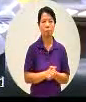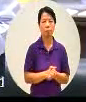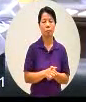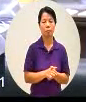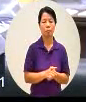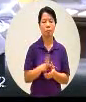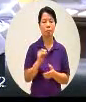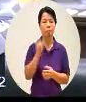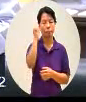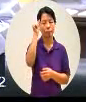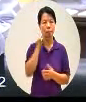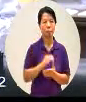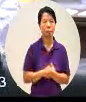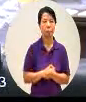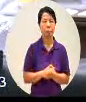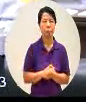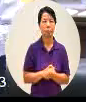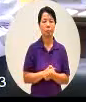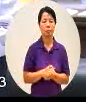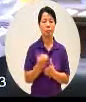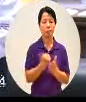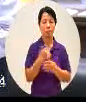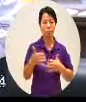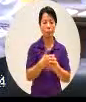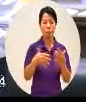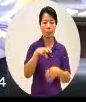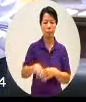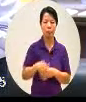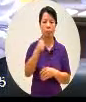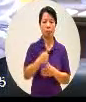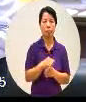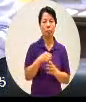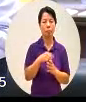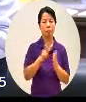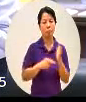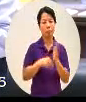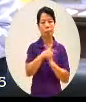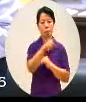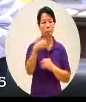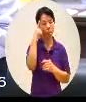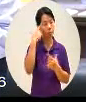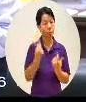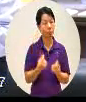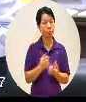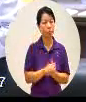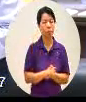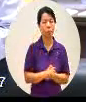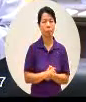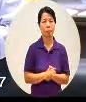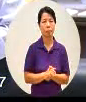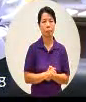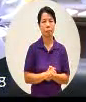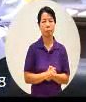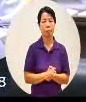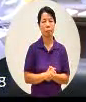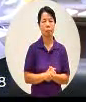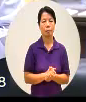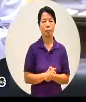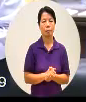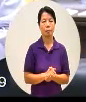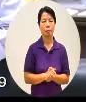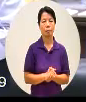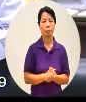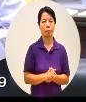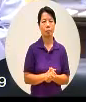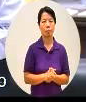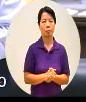手。那个我们刚才交通局长讲的这样大家认不认同？认同吗、哦、那个 K 啊，